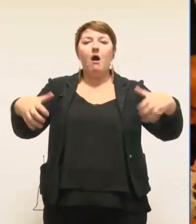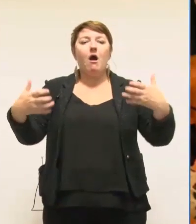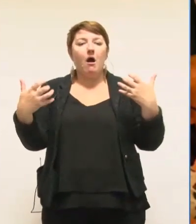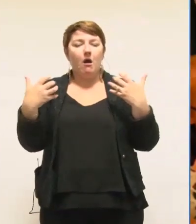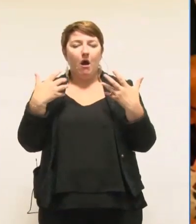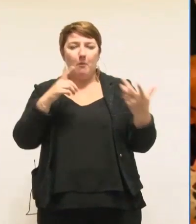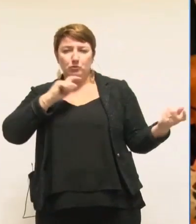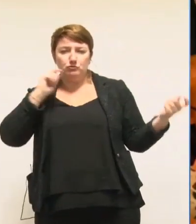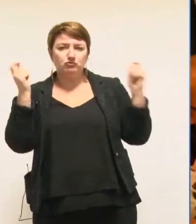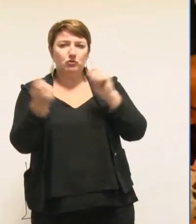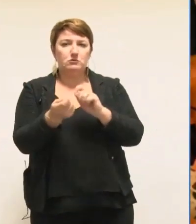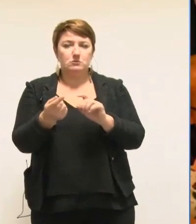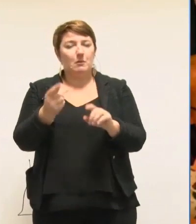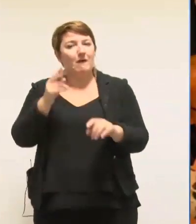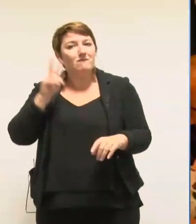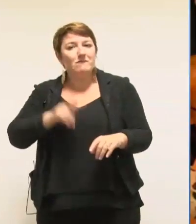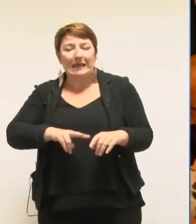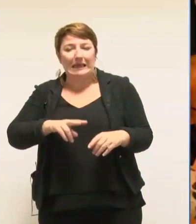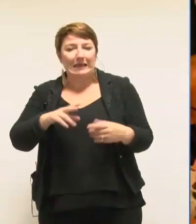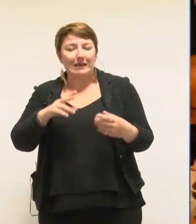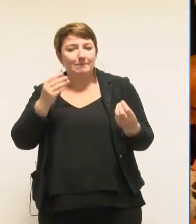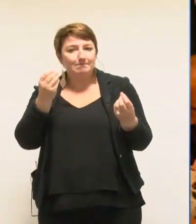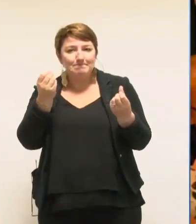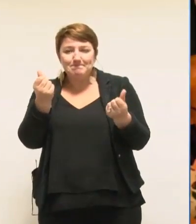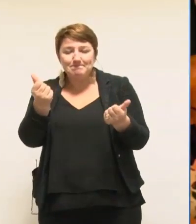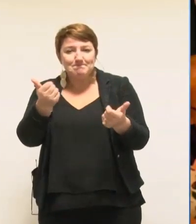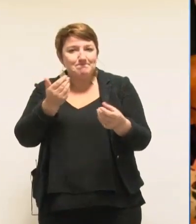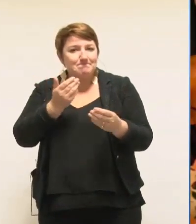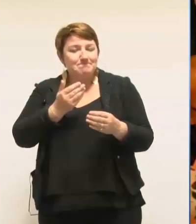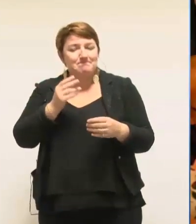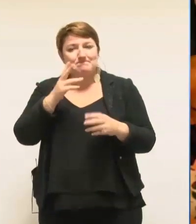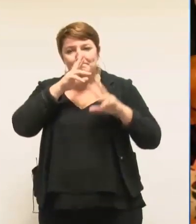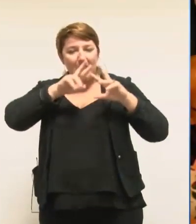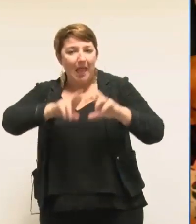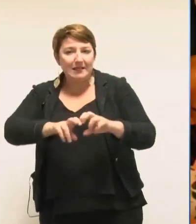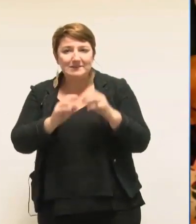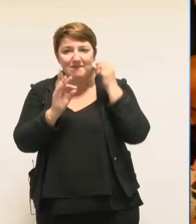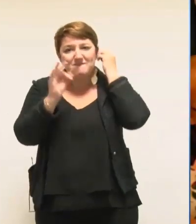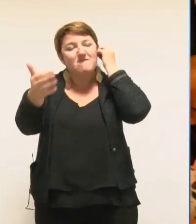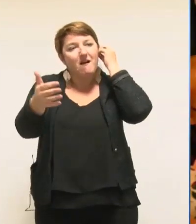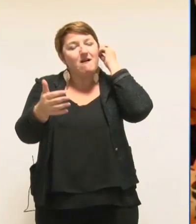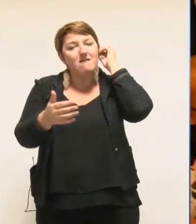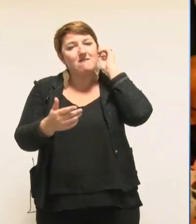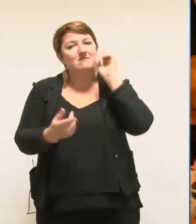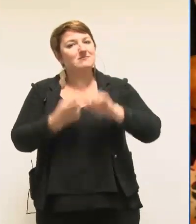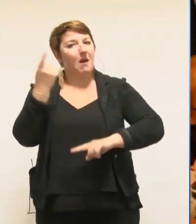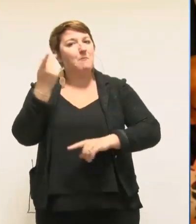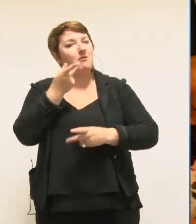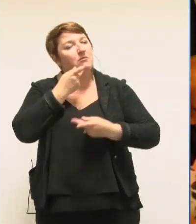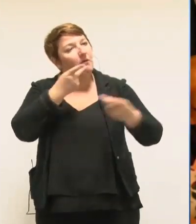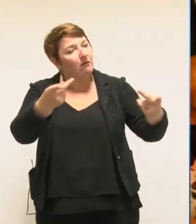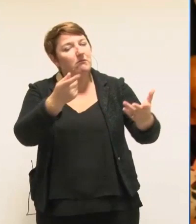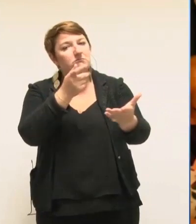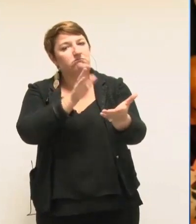ça. Et je trouve que là, il y a une finesse d'analyse qui est à remarquer. Ce que je voudrais